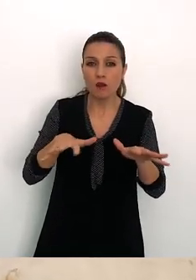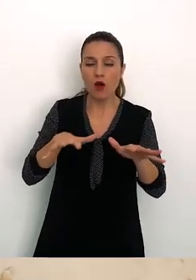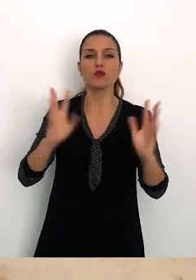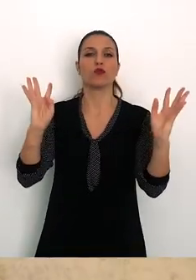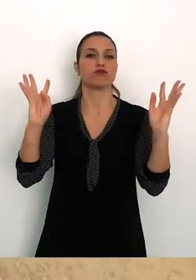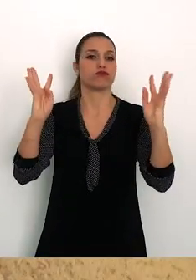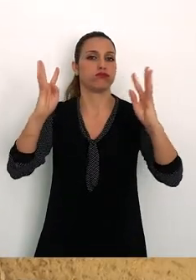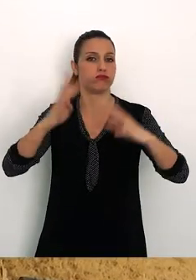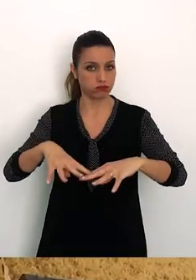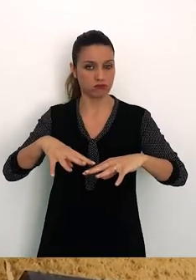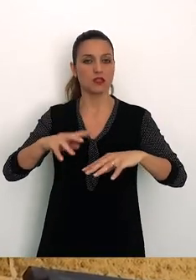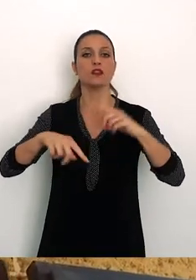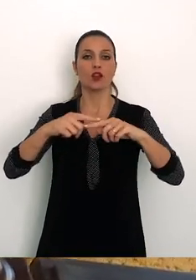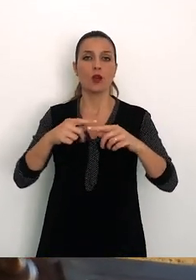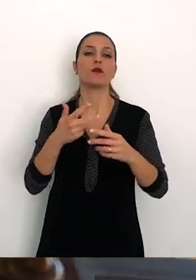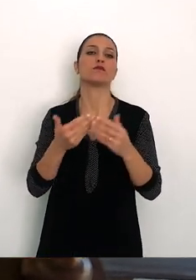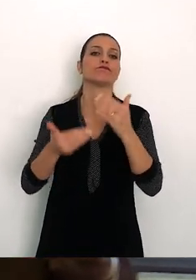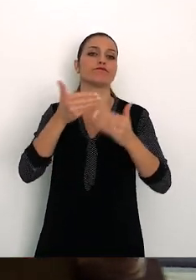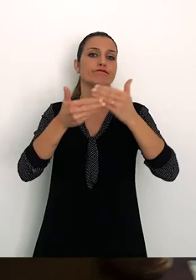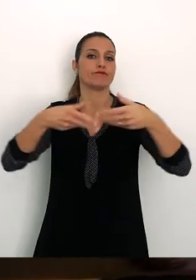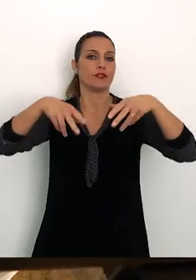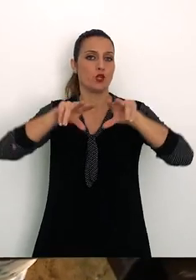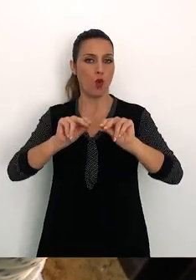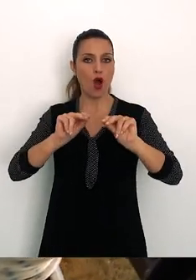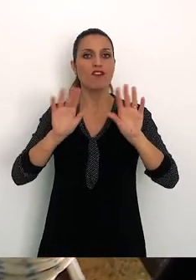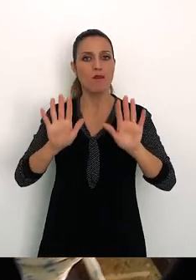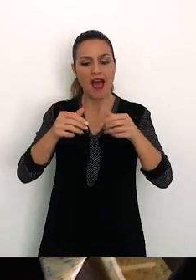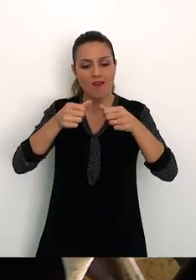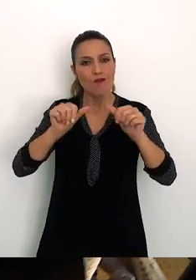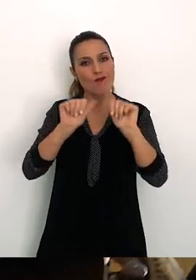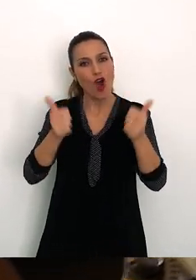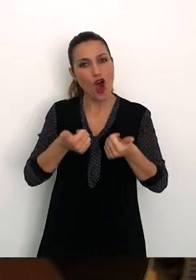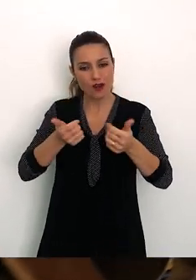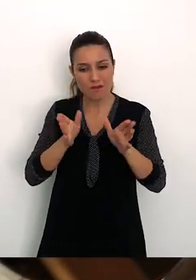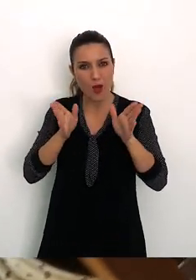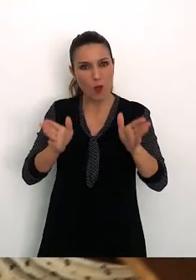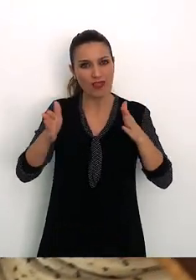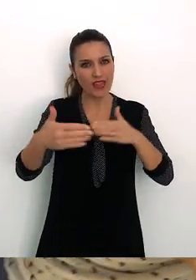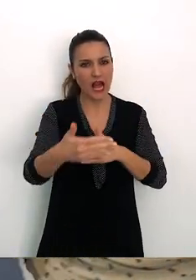ricostruita, tenendo conto della sua originaria forma quadrata che venne mantenuta e ripresa.